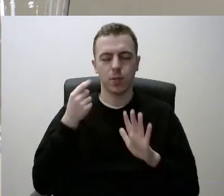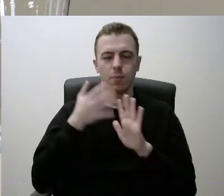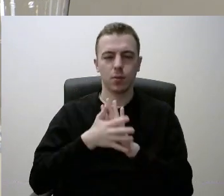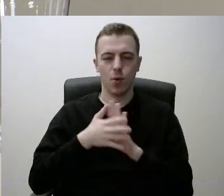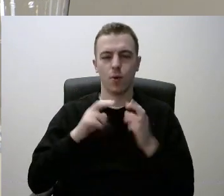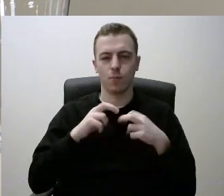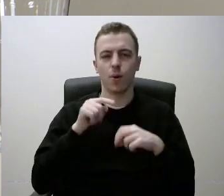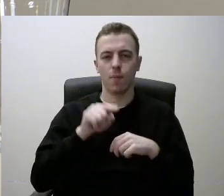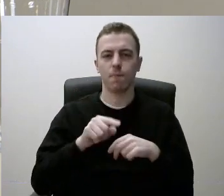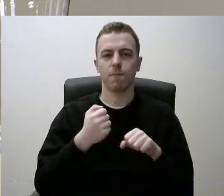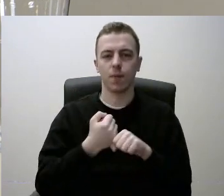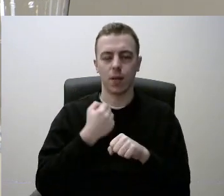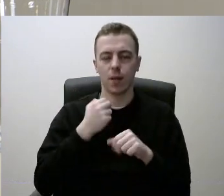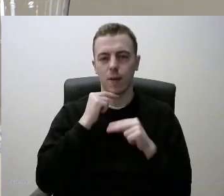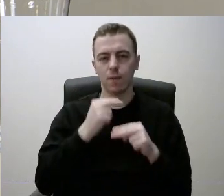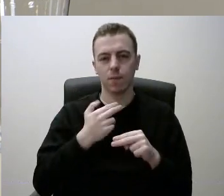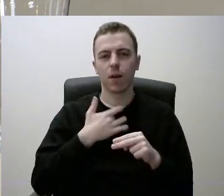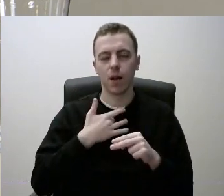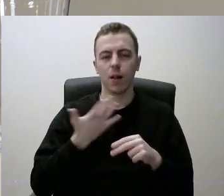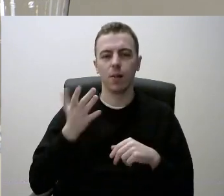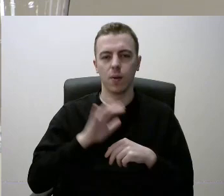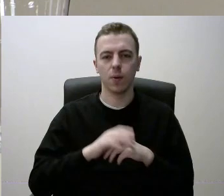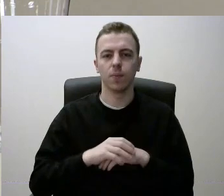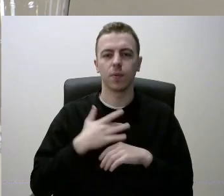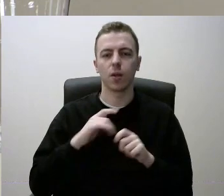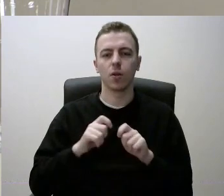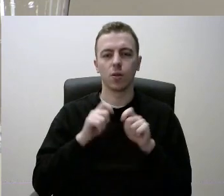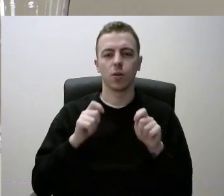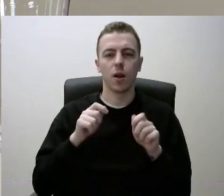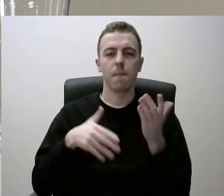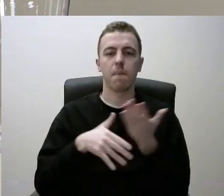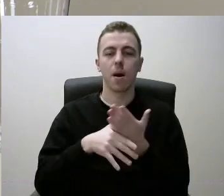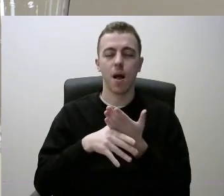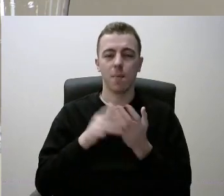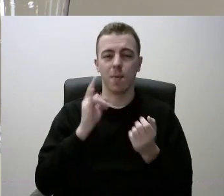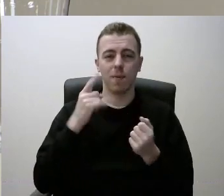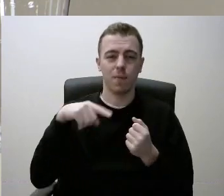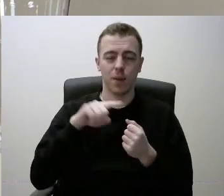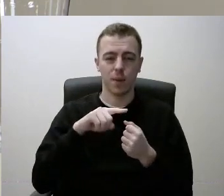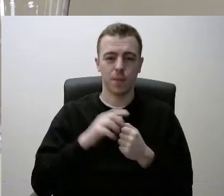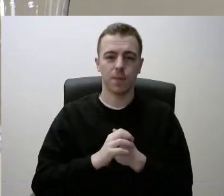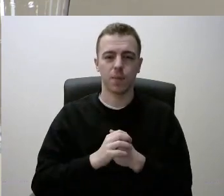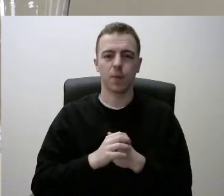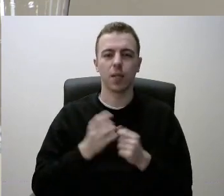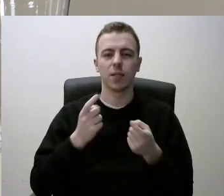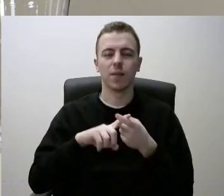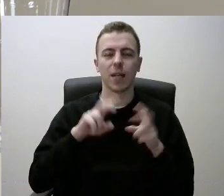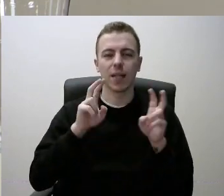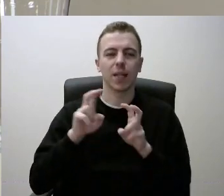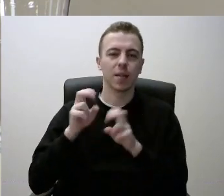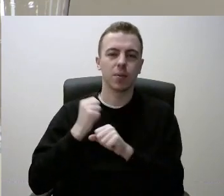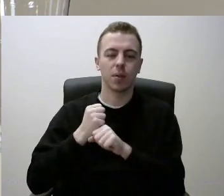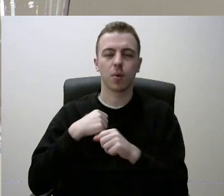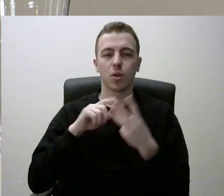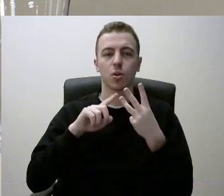reikėtų atkreipti didesnį dėmesį, tai yra pradedant pagalbą moksleiviams, nes pagal atliktus tyrimus maždaug trečioje